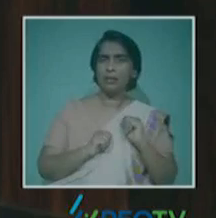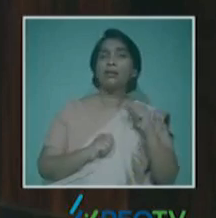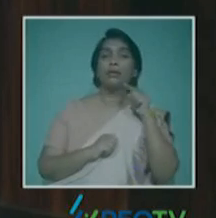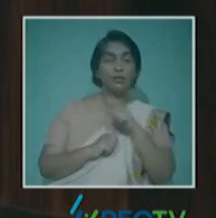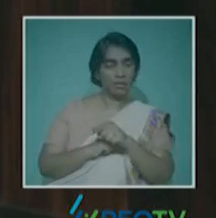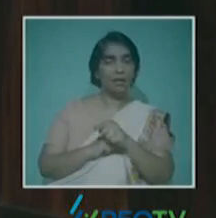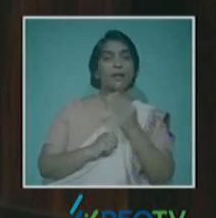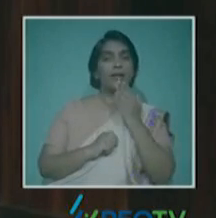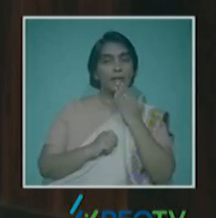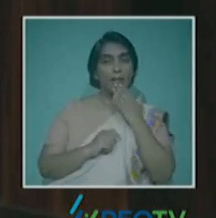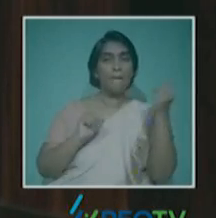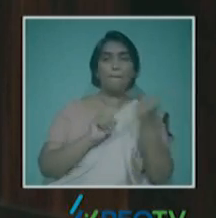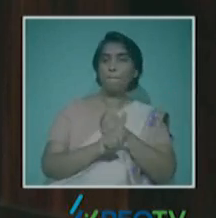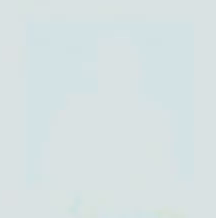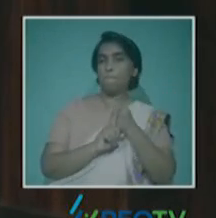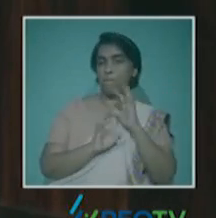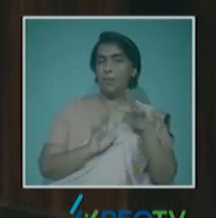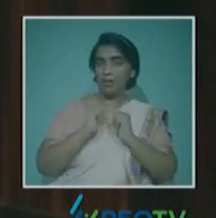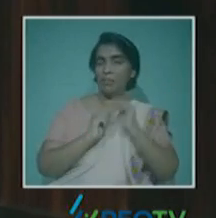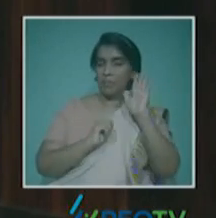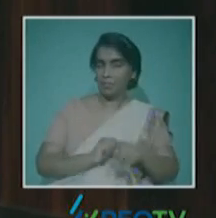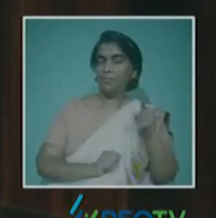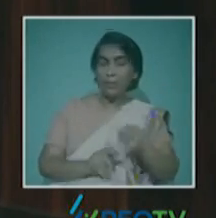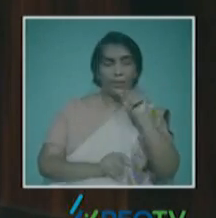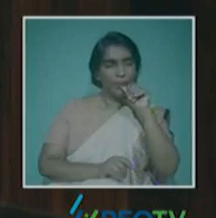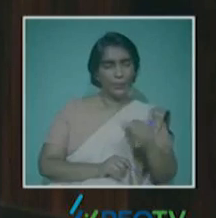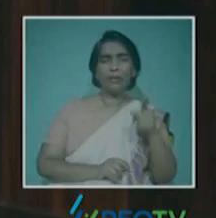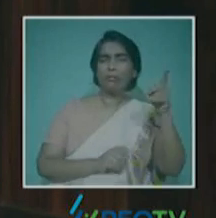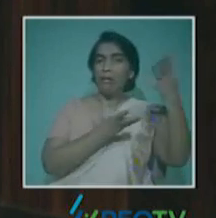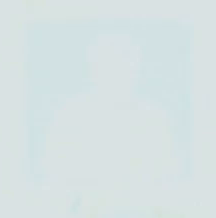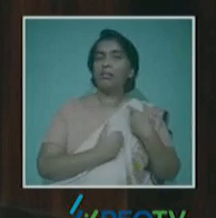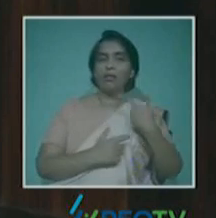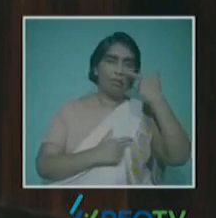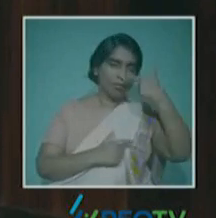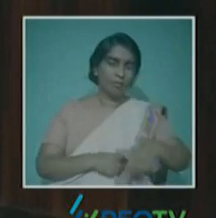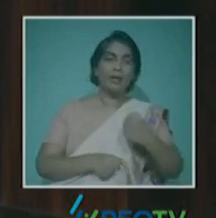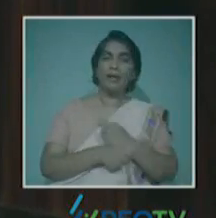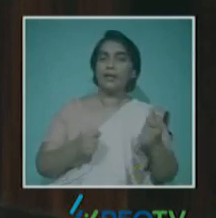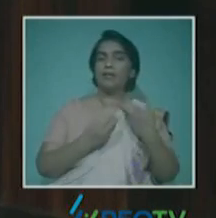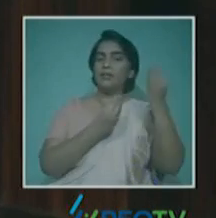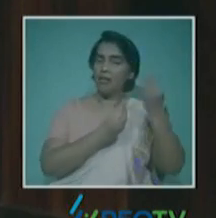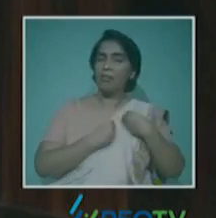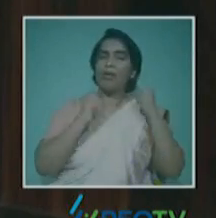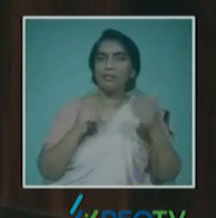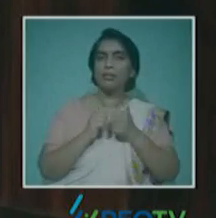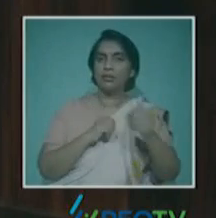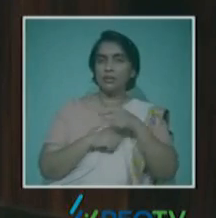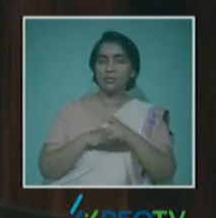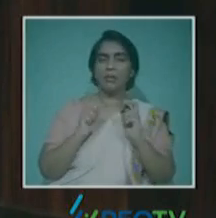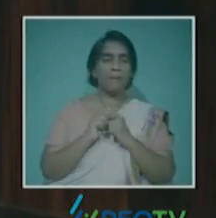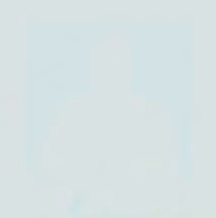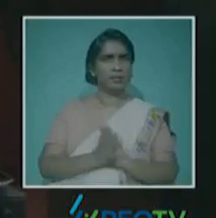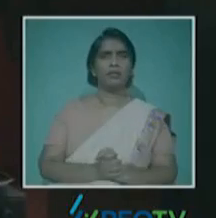ඒත් ඇමරිකාවේ බලපෑමට යටත් වෙනවා කියලා ඒක කළේ නැහැ. ඒක කළා නම් අපිට තෙල් සහ ගෑස් ලැබෙනවා. එහෙම කළා නම් මේ